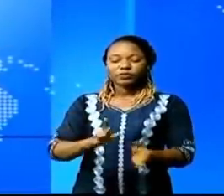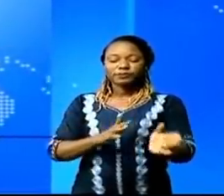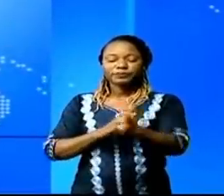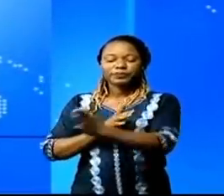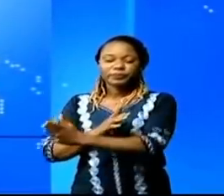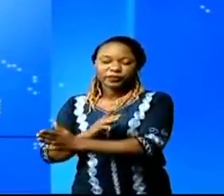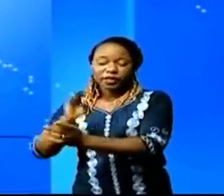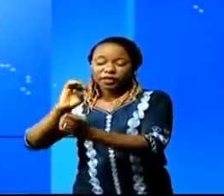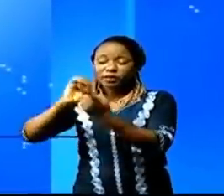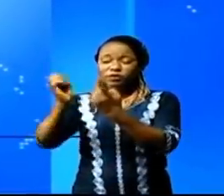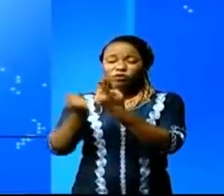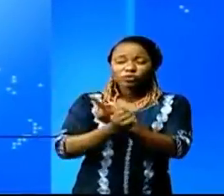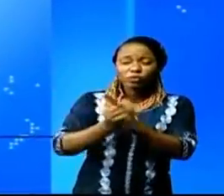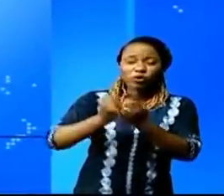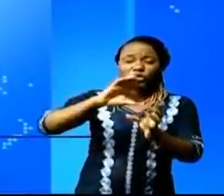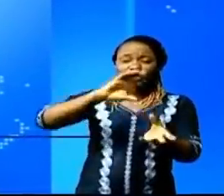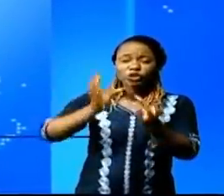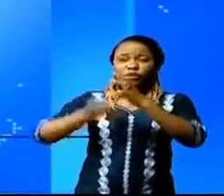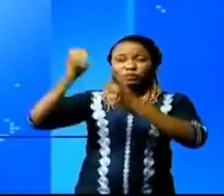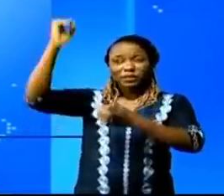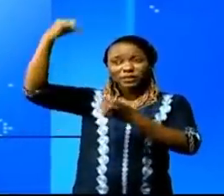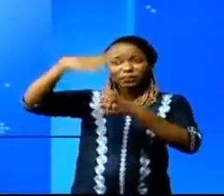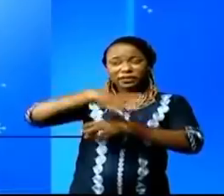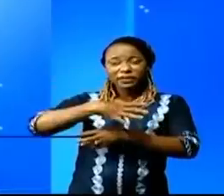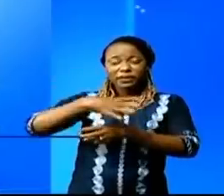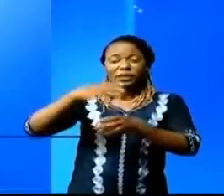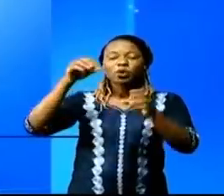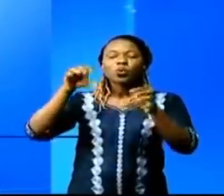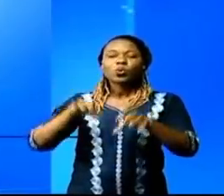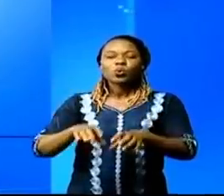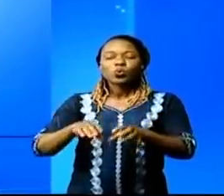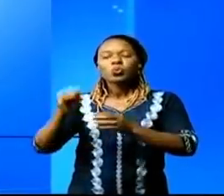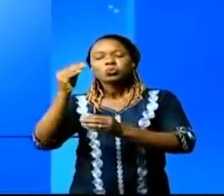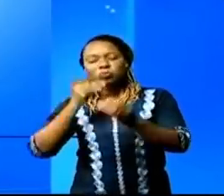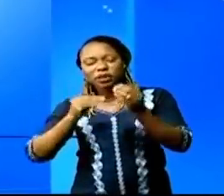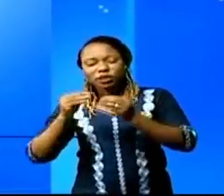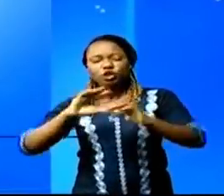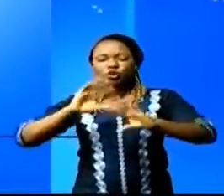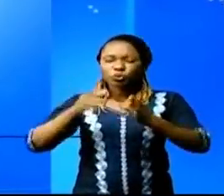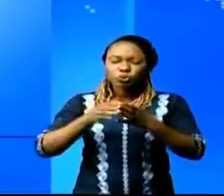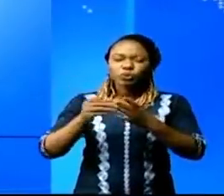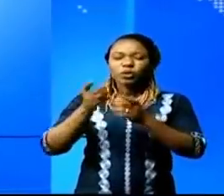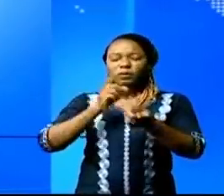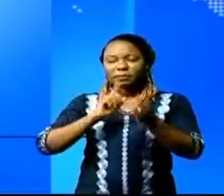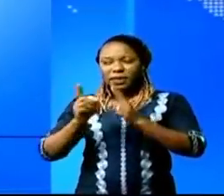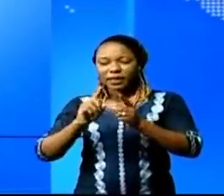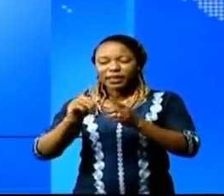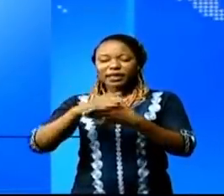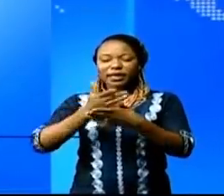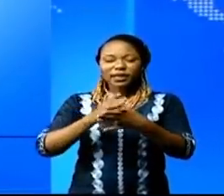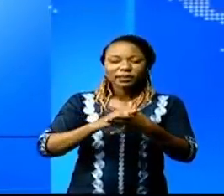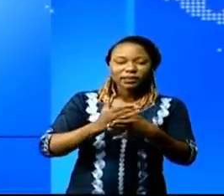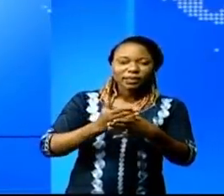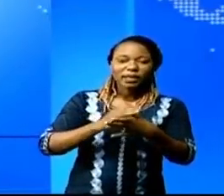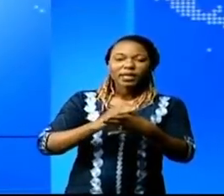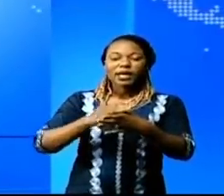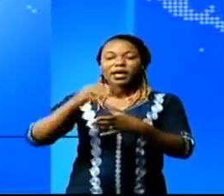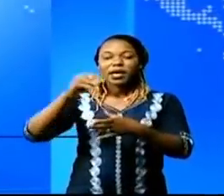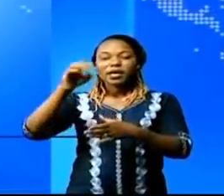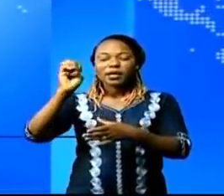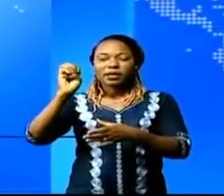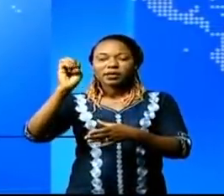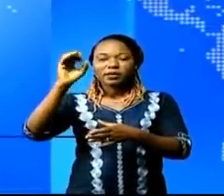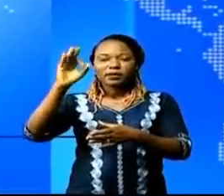L'environnement, le changement climatique et l'alimentation de la RDC étaient au centre des entretiens entre la délégation de la FAO et